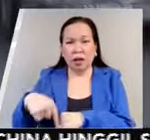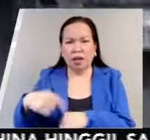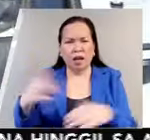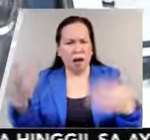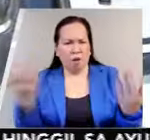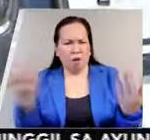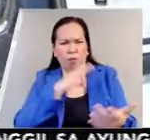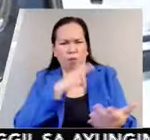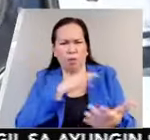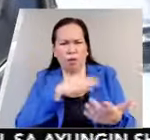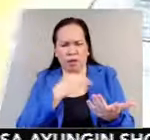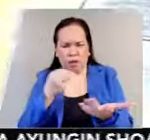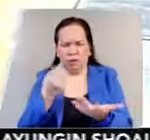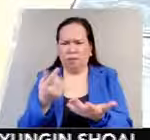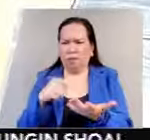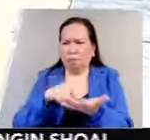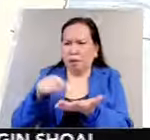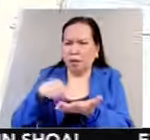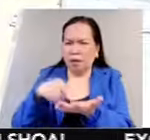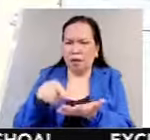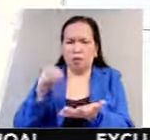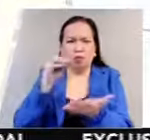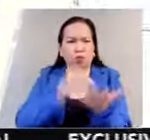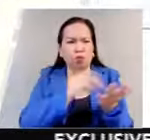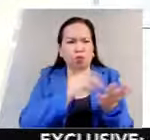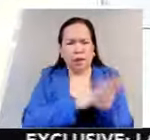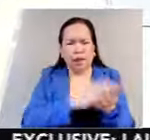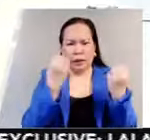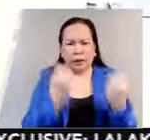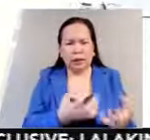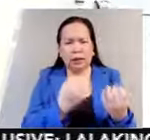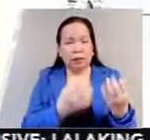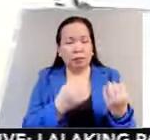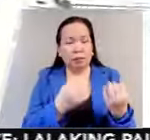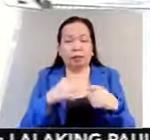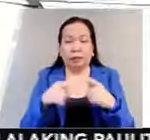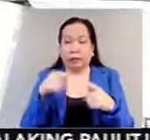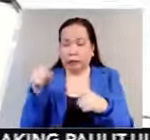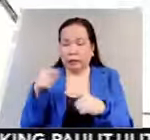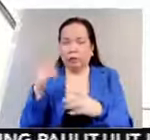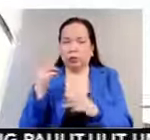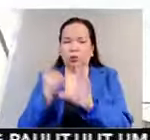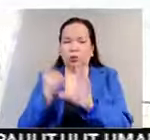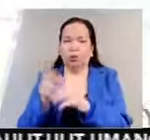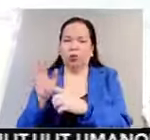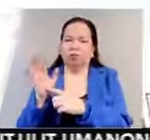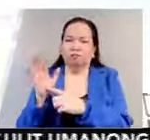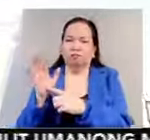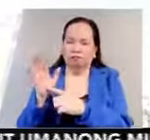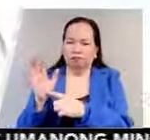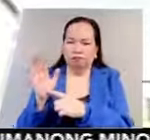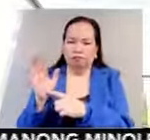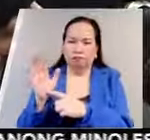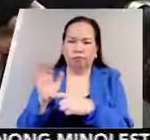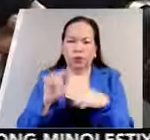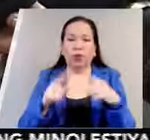utang? Isa si Rolando sa mga makikistrike, kaya maaga siyang pumasada ngayon para